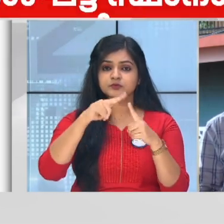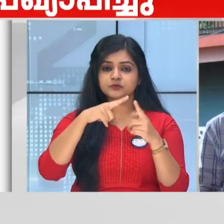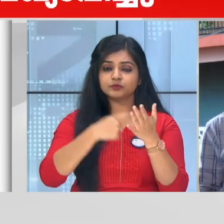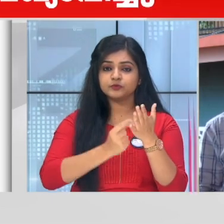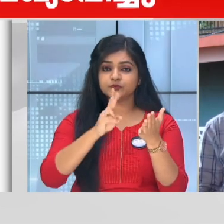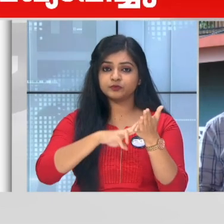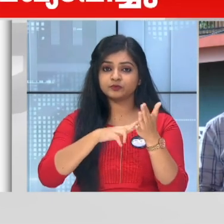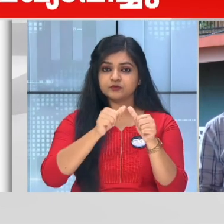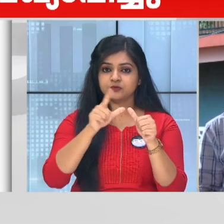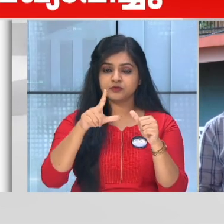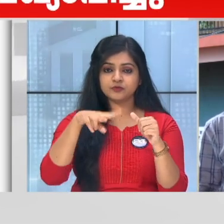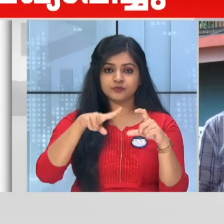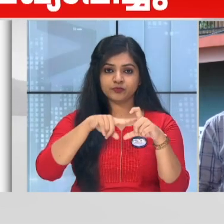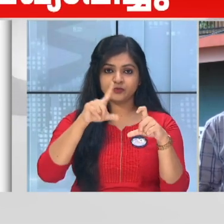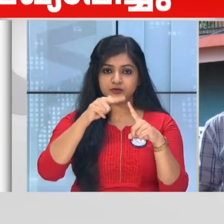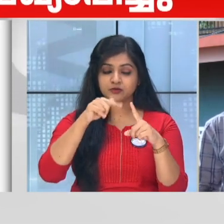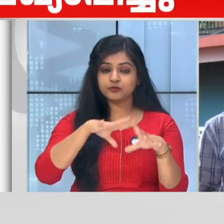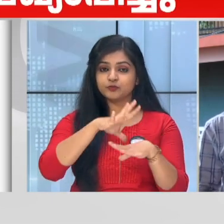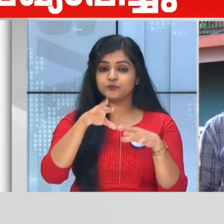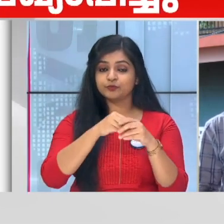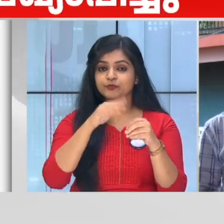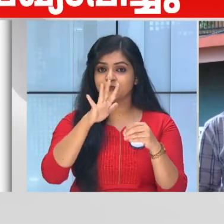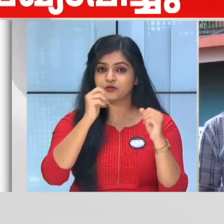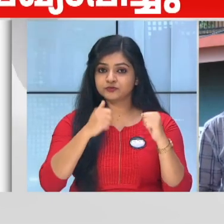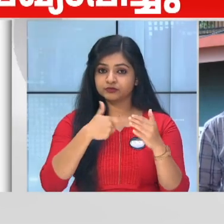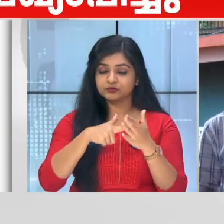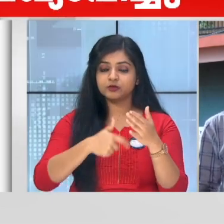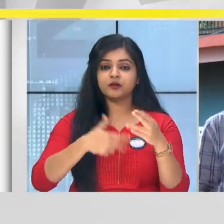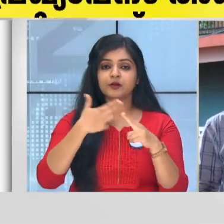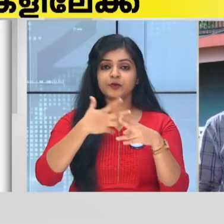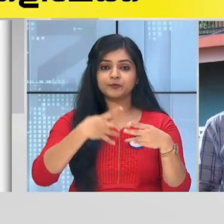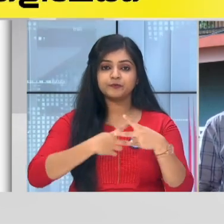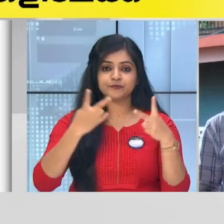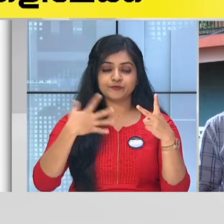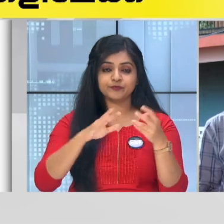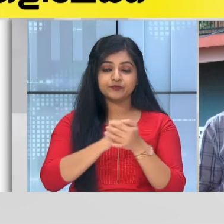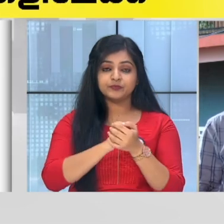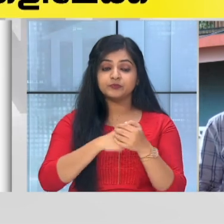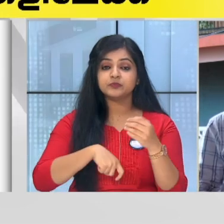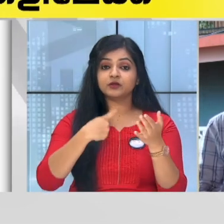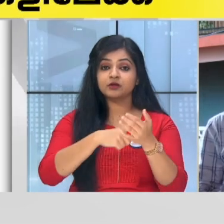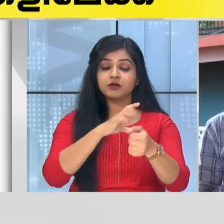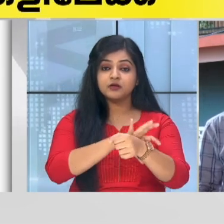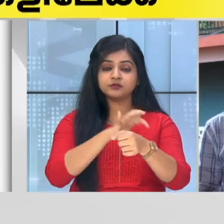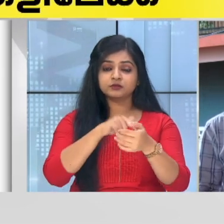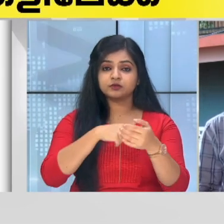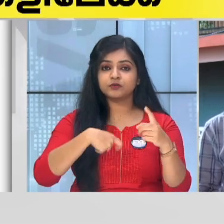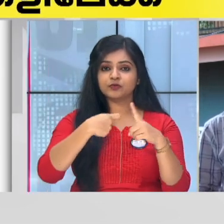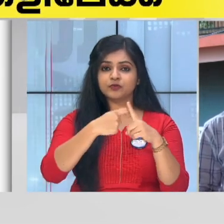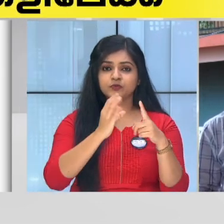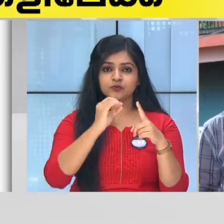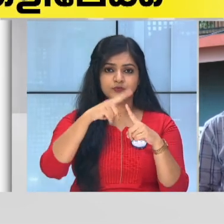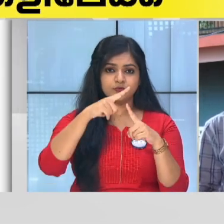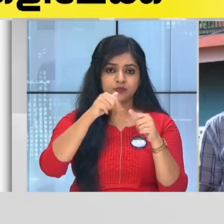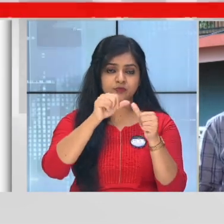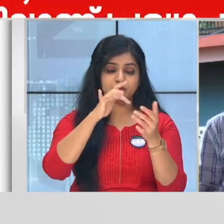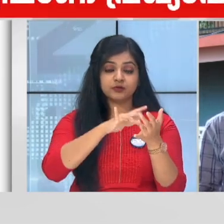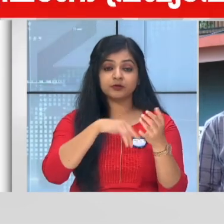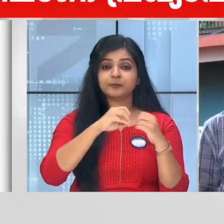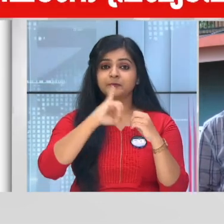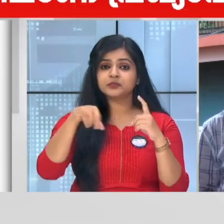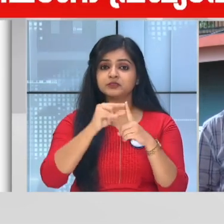സ്ഥാനാർത്ഥികളെ പ്രഖ്യാപിച്ചിരിക്കുന്നത്. ഇതിൽ രാജസ്ഥാനിൽ കോട്ടയിൽ ബി.ജെ.പി. വിട്ടുവന്ന പ്രഹ്ലാദ് ഗുഞ്ചലാണ് ഇപ്പോൾ സ്ഥാനാർത്ഥിയായി പട്ടികയിൽ ഇടം പിടിച്ചിരിക്കുന്നത്.